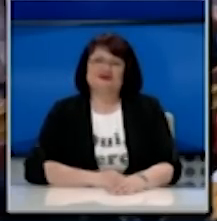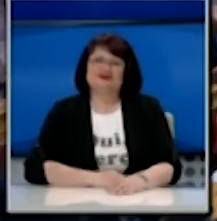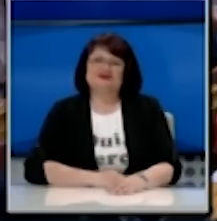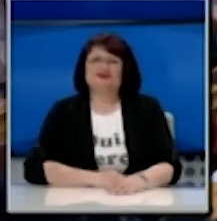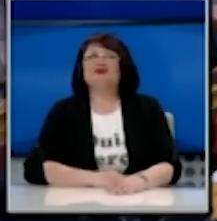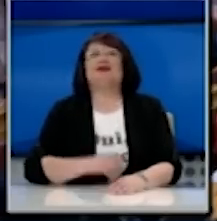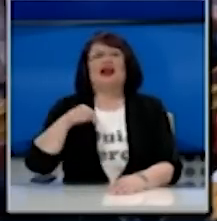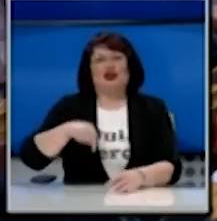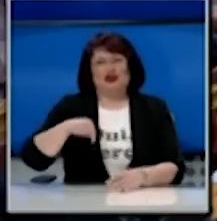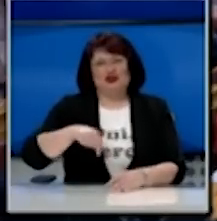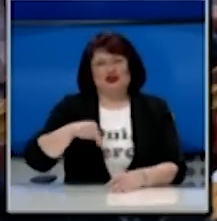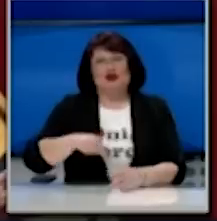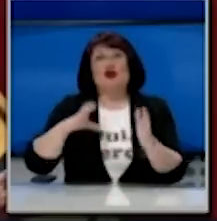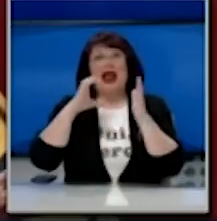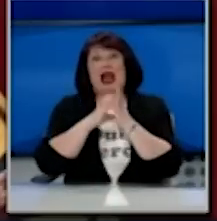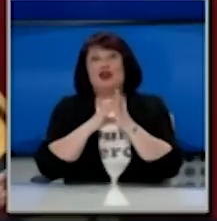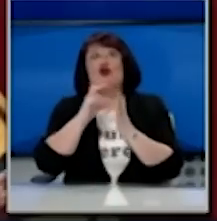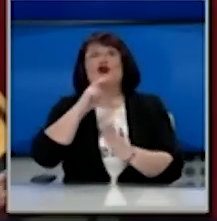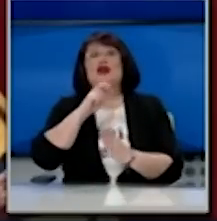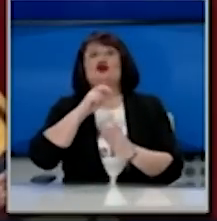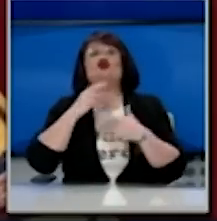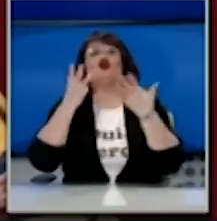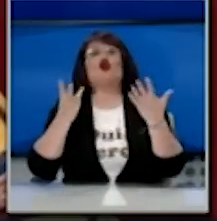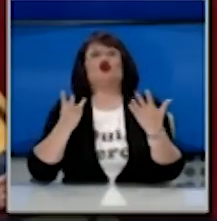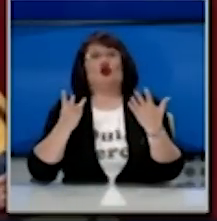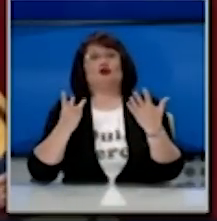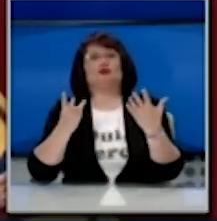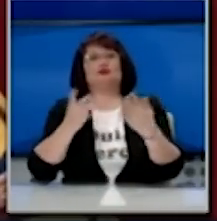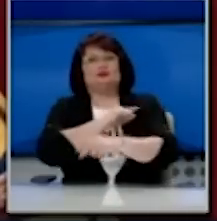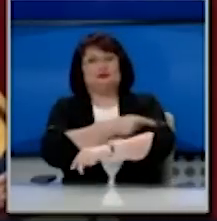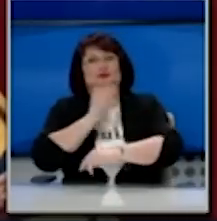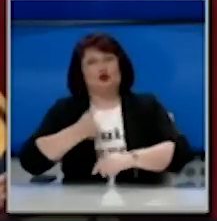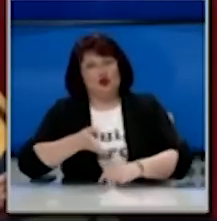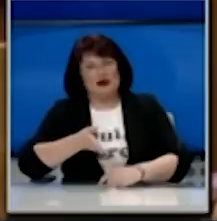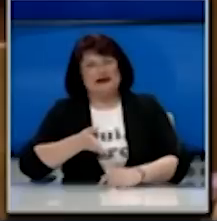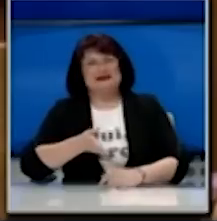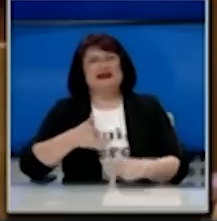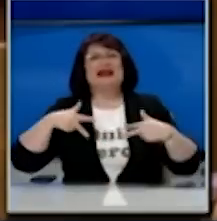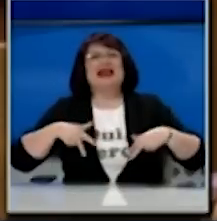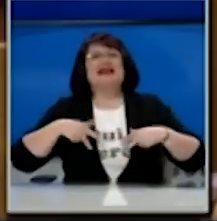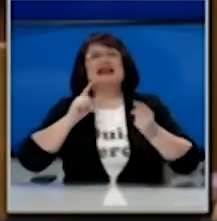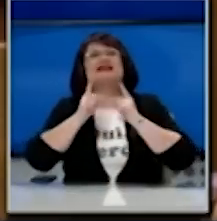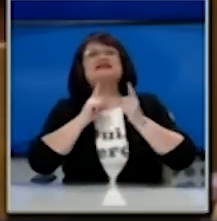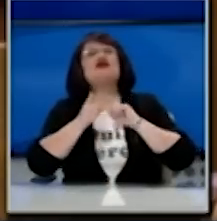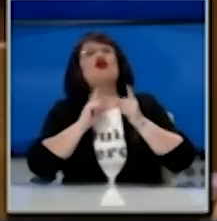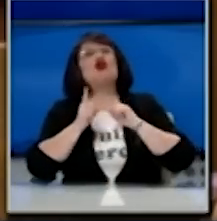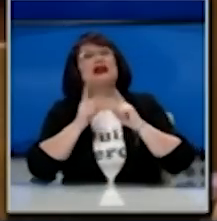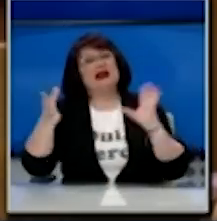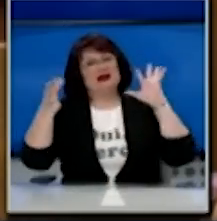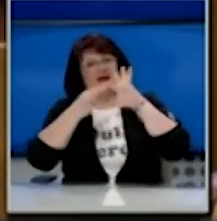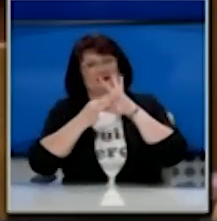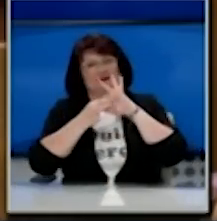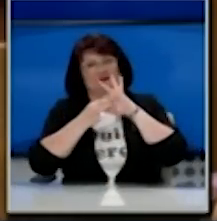Τώρα, αξιοποιώντας το άρθρο 28 που δίνει τη δυνατότητα για διακρατικές συμφωνίες στο πλαίσιο